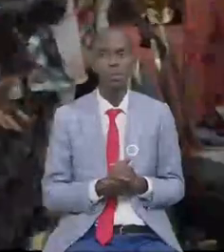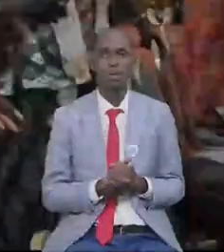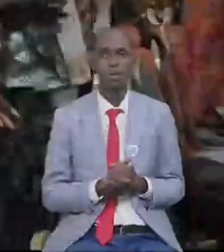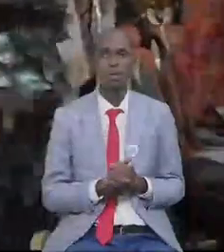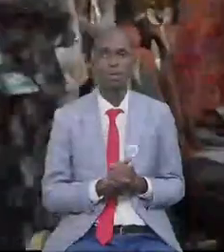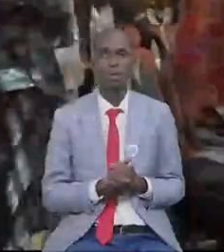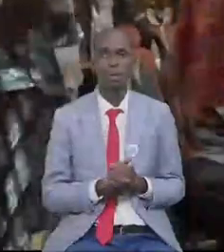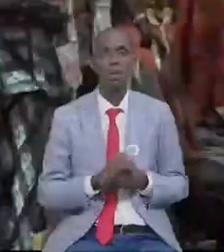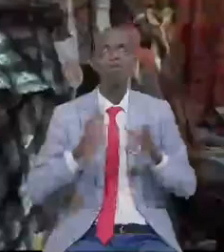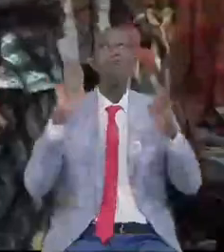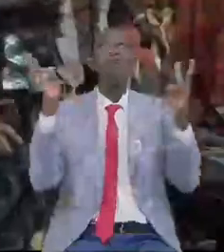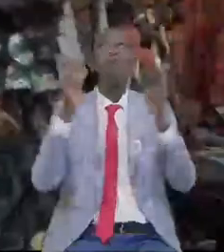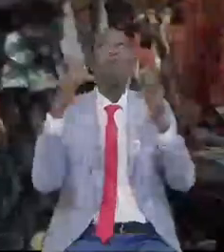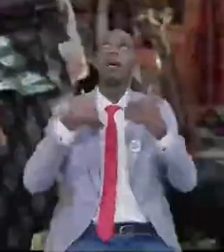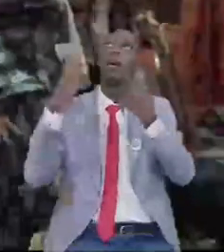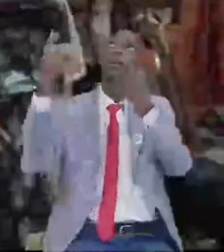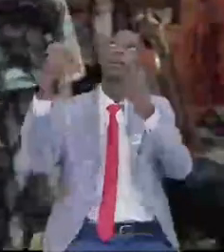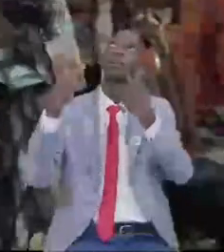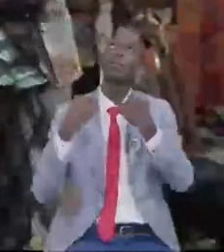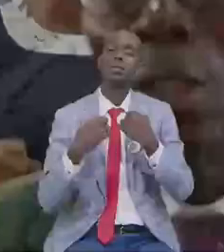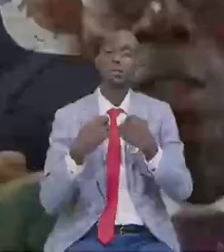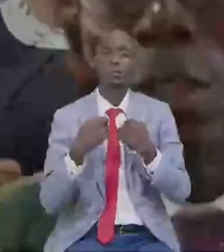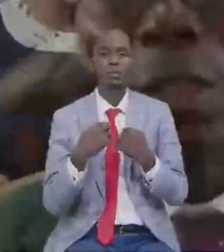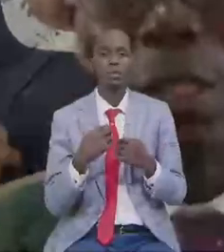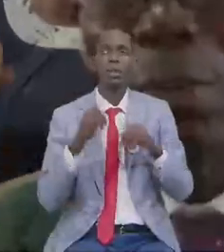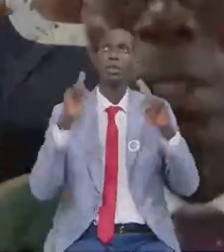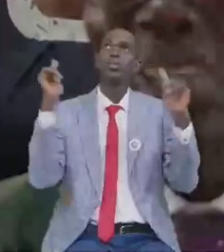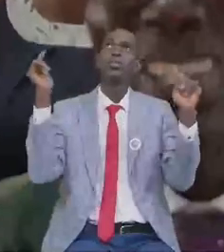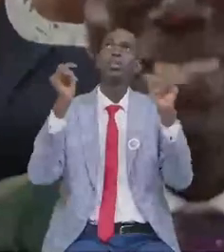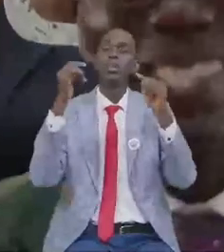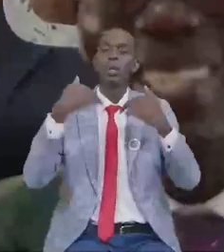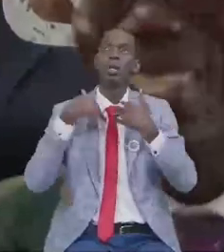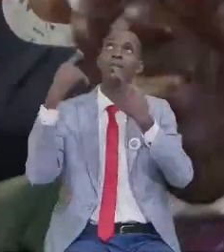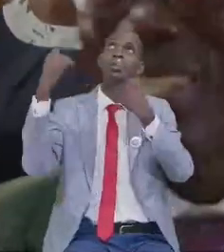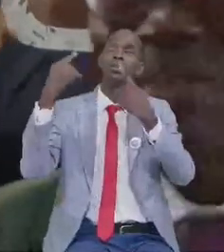La victoire est venue. Le triomphe est venu.